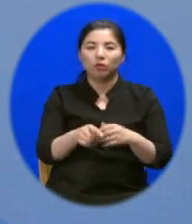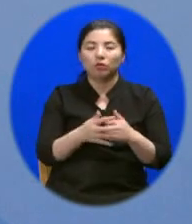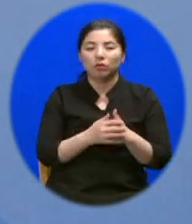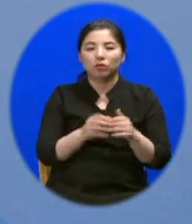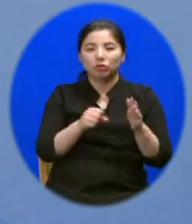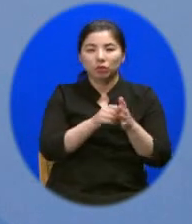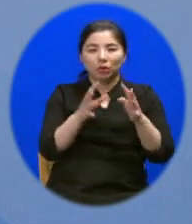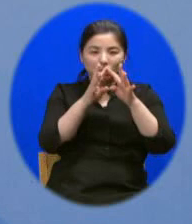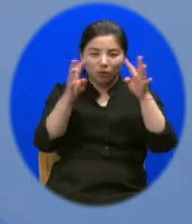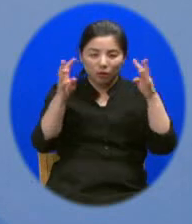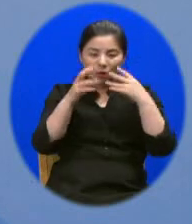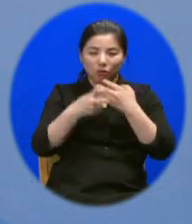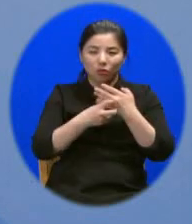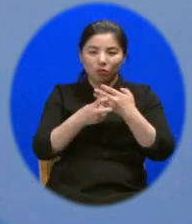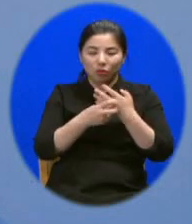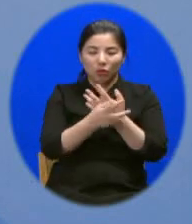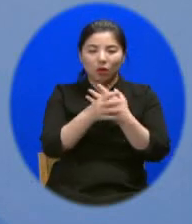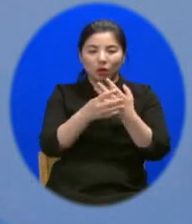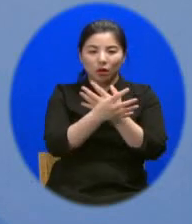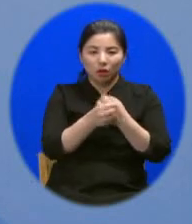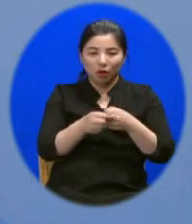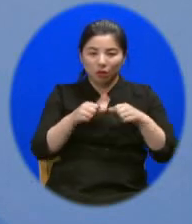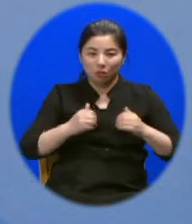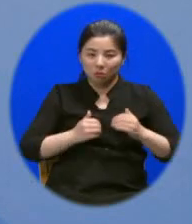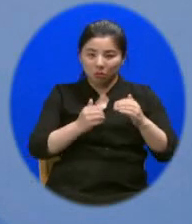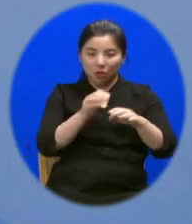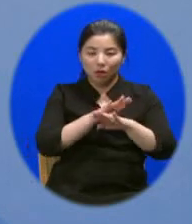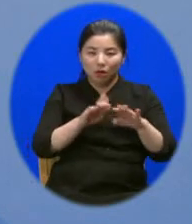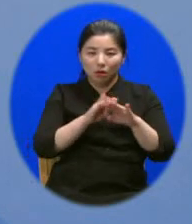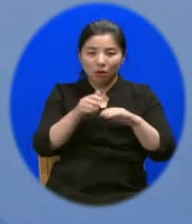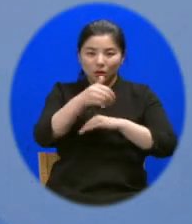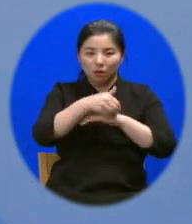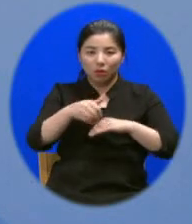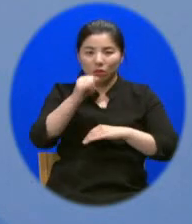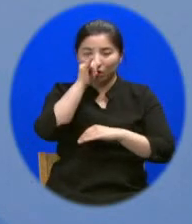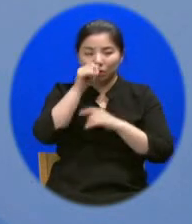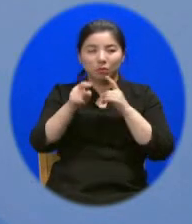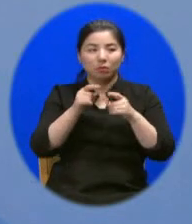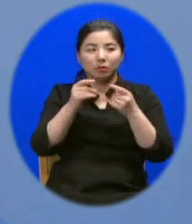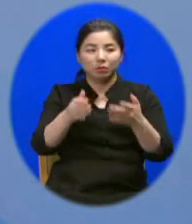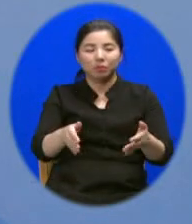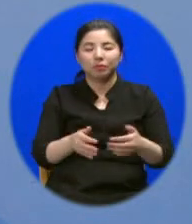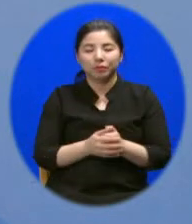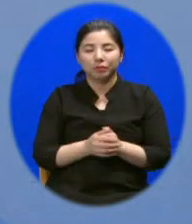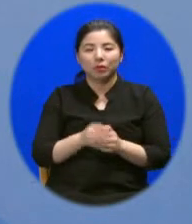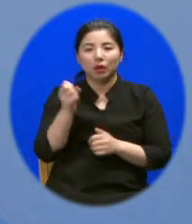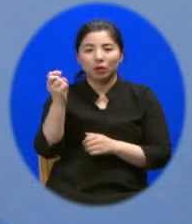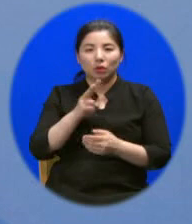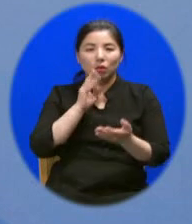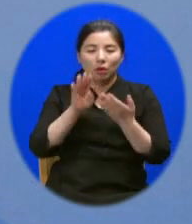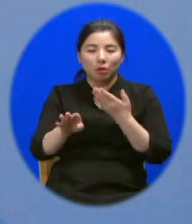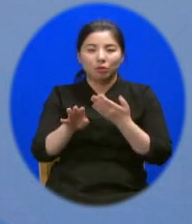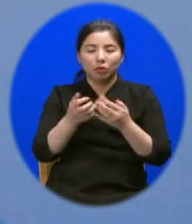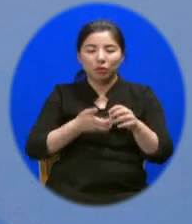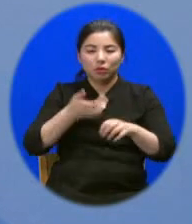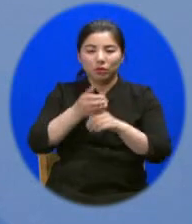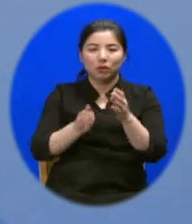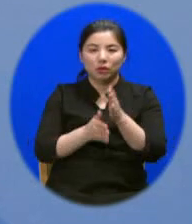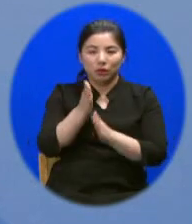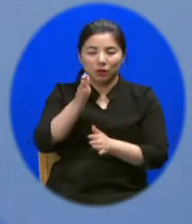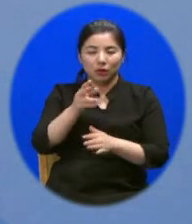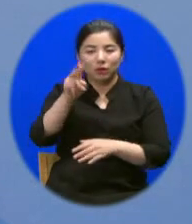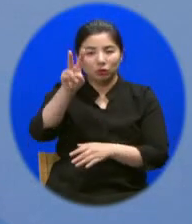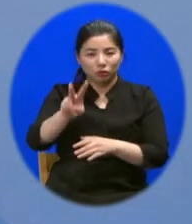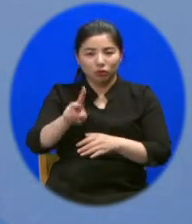대학교 의과 대학과 mou 를 체결한 과정으로 해결할 계획 을 있다는 말씀을 드립니다 또 앞으로 혁신도시 시즌 투